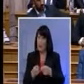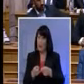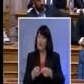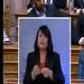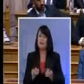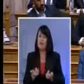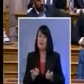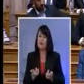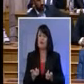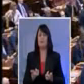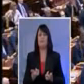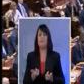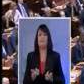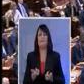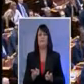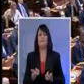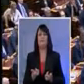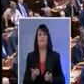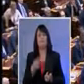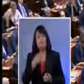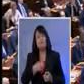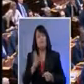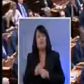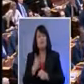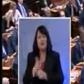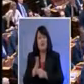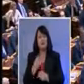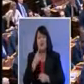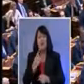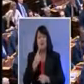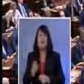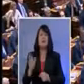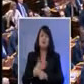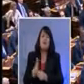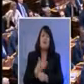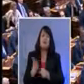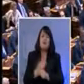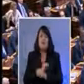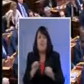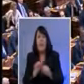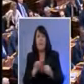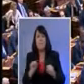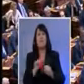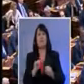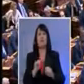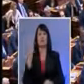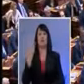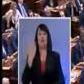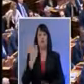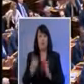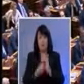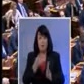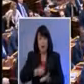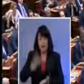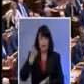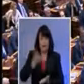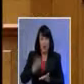παίχτηκε με την ασύστολη καταστροφολογία την περίοδο της πρώτης και πιο δύσκολης